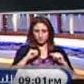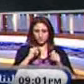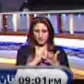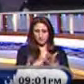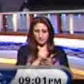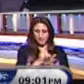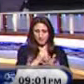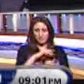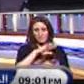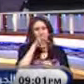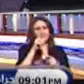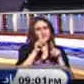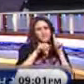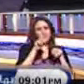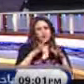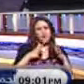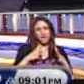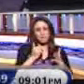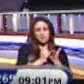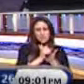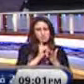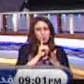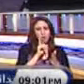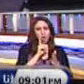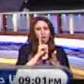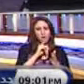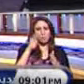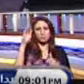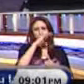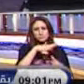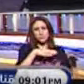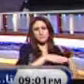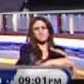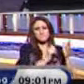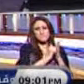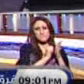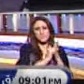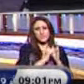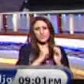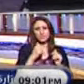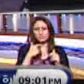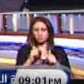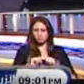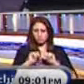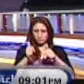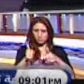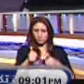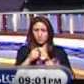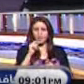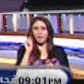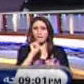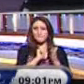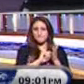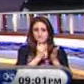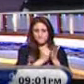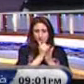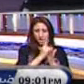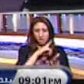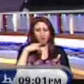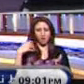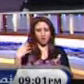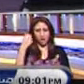ما زالت خايفة على اولادها، ولكن خليني اقول لك ان المدارس الخاصه الاعداد فيها اعلى، نسبه الحضور فيها من 40 ل